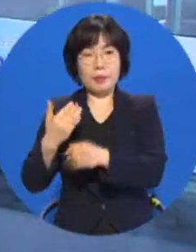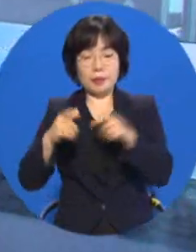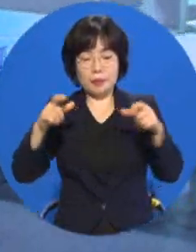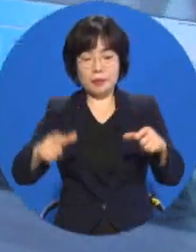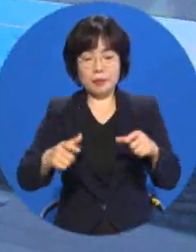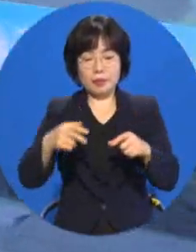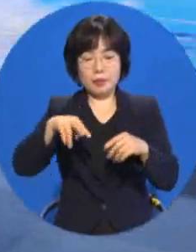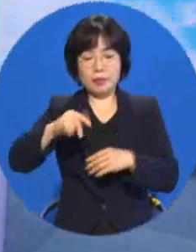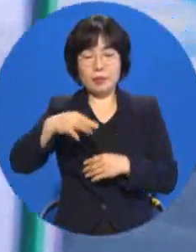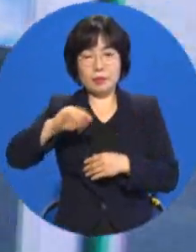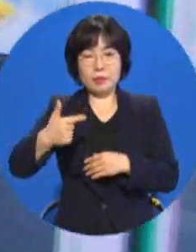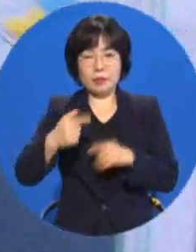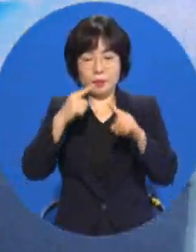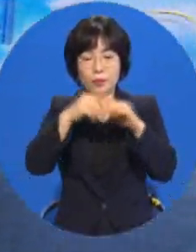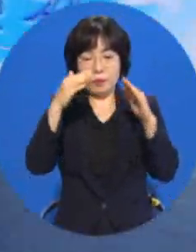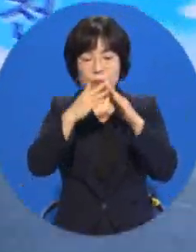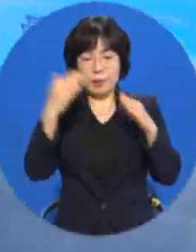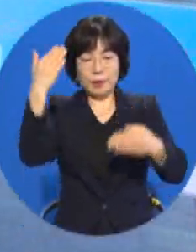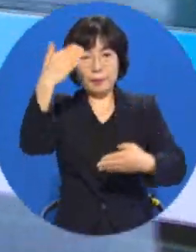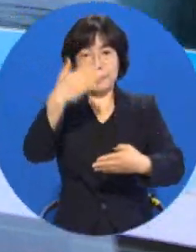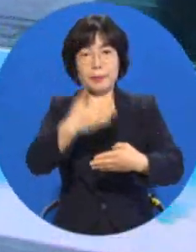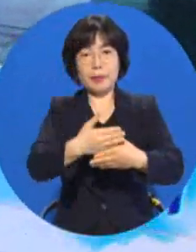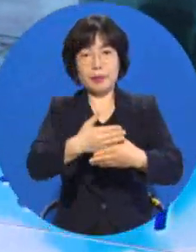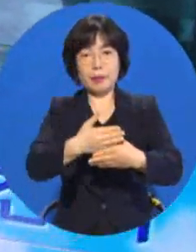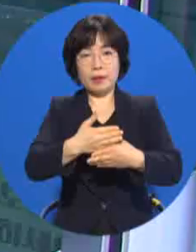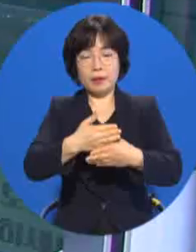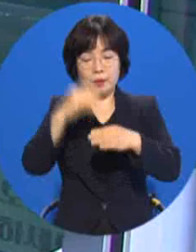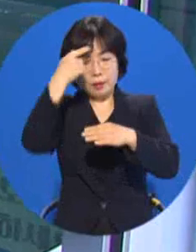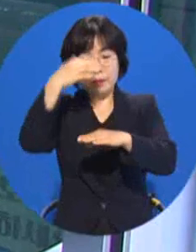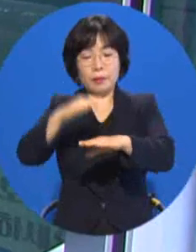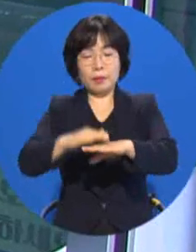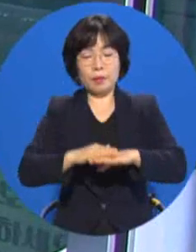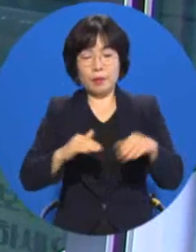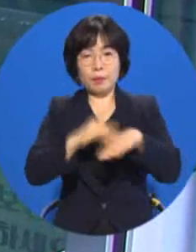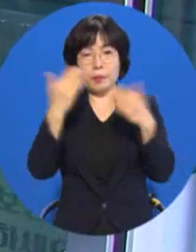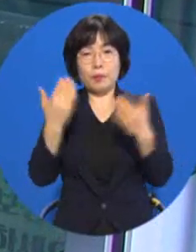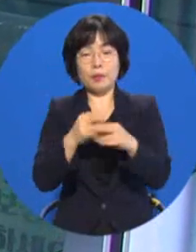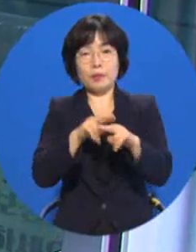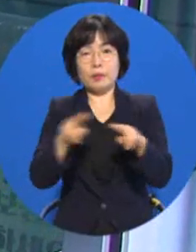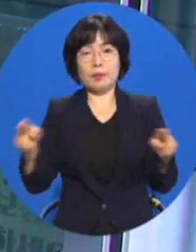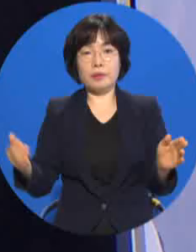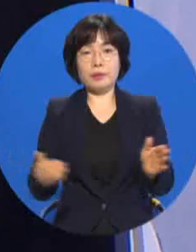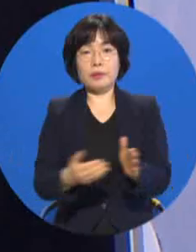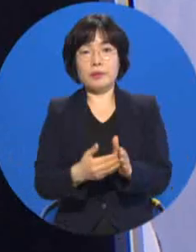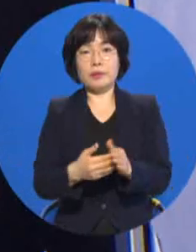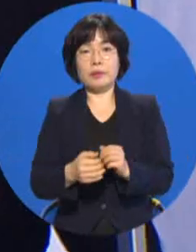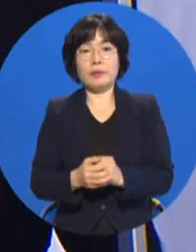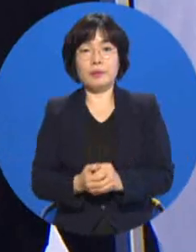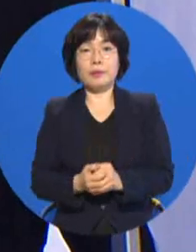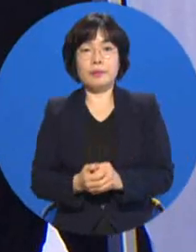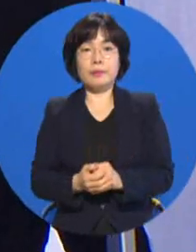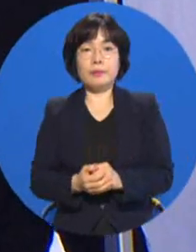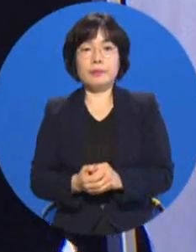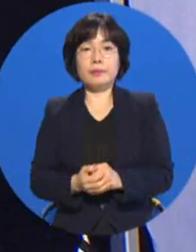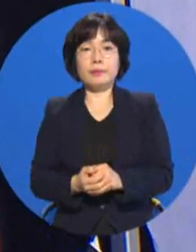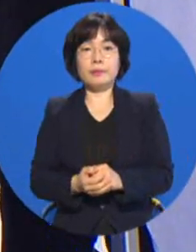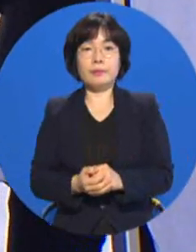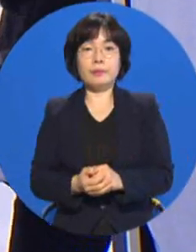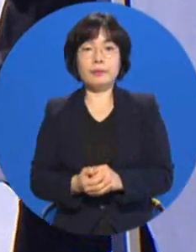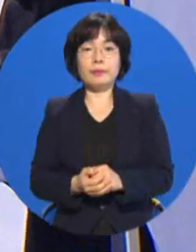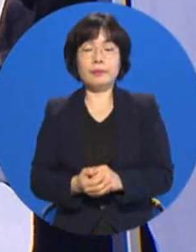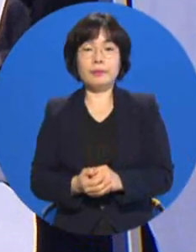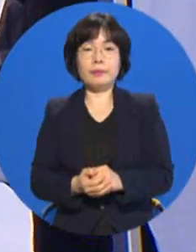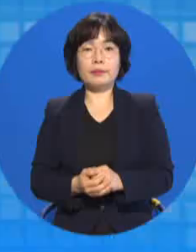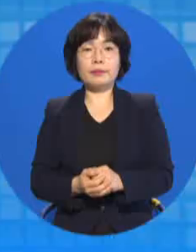있는 신천지 교회도 건물 출입을 통제하고 예정된 예배 일정을 취소했습니다. MBC 뉴스 문형철입니다.